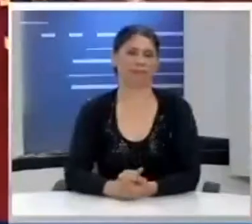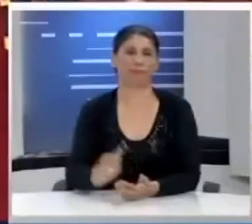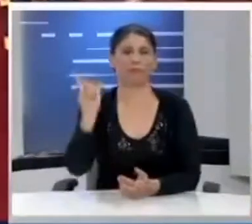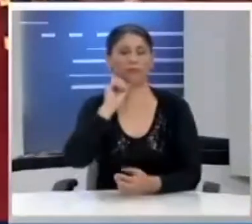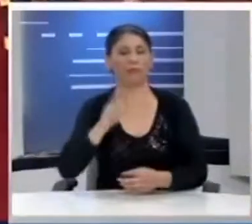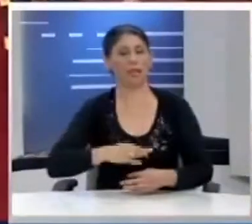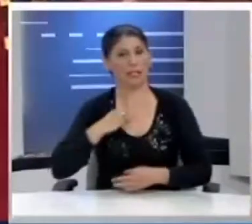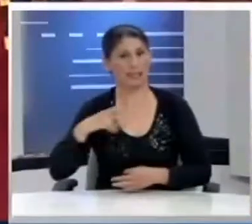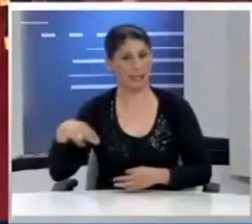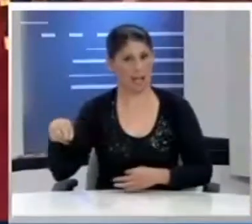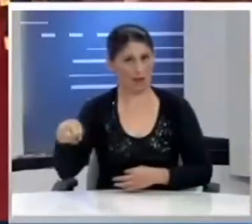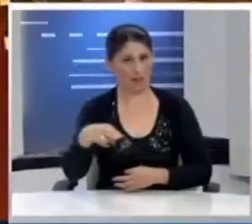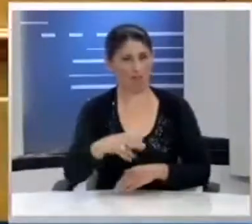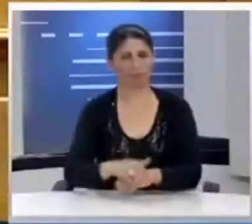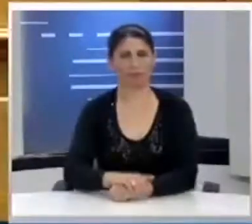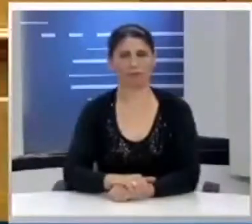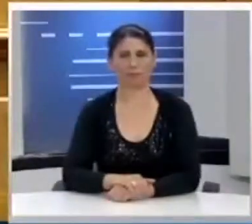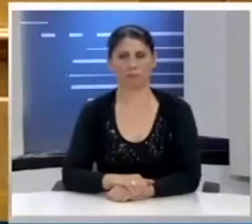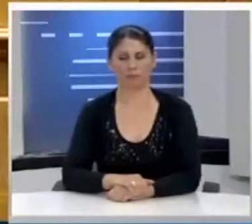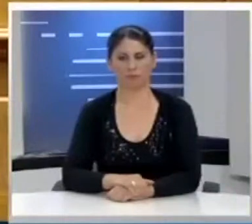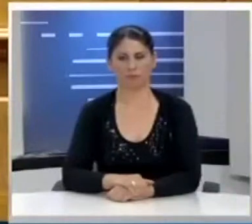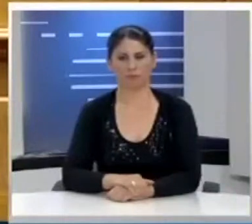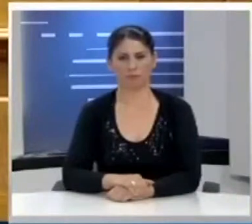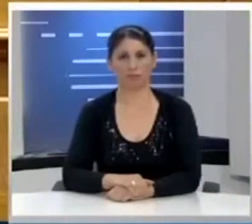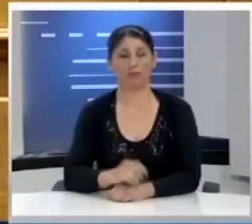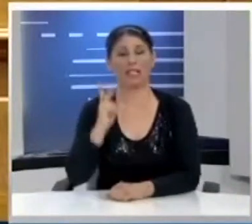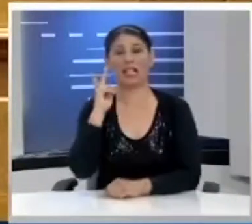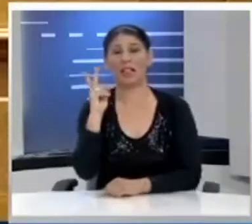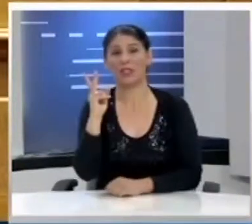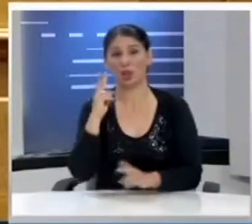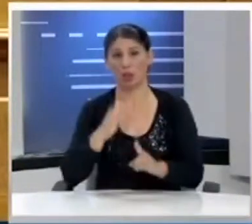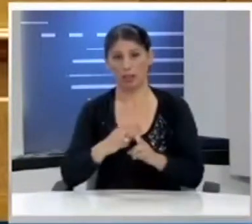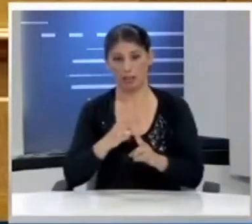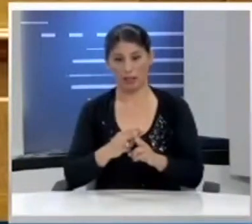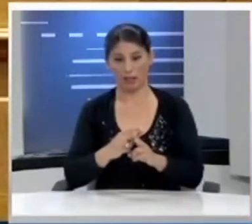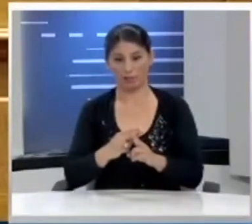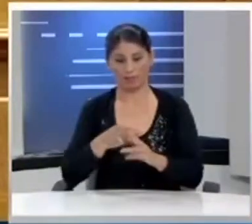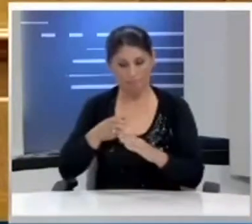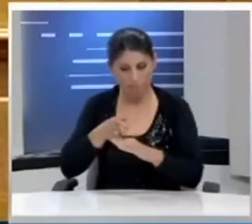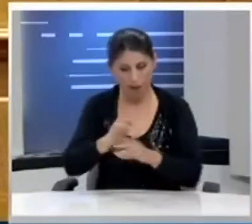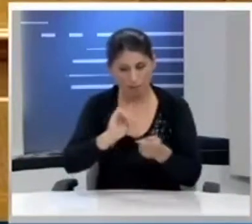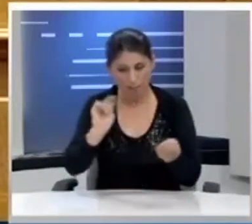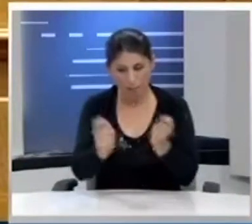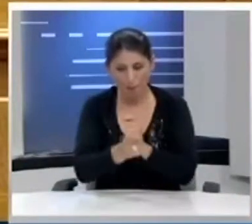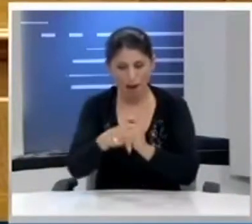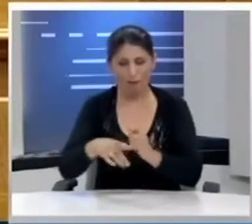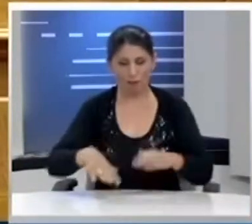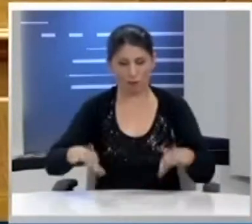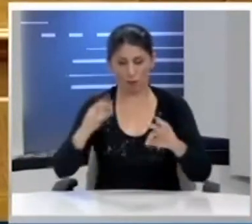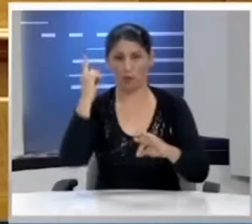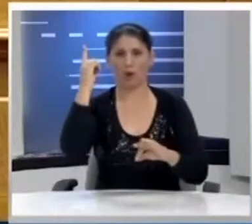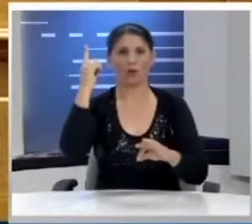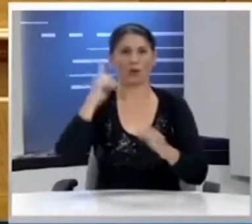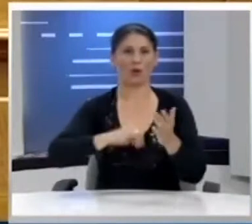Κυρίες και κύριοι συνάδελφοι, οι δύο κύριες παρεμβάσεις αυτού του πρώτου